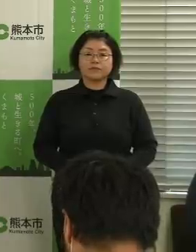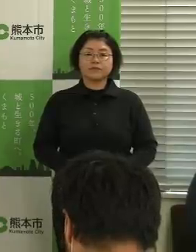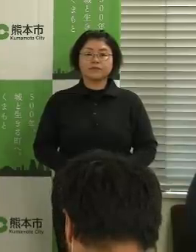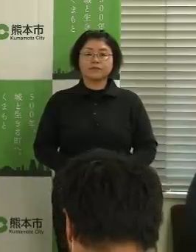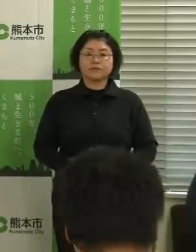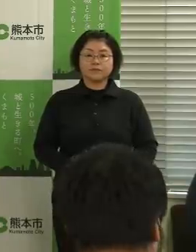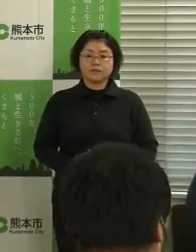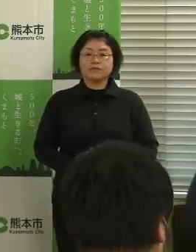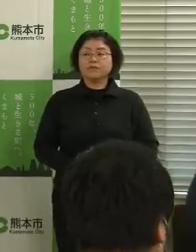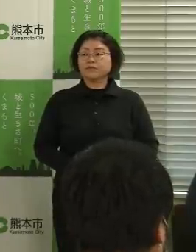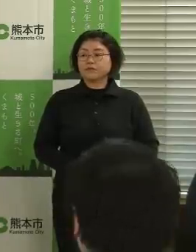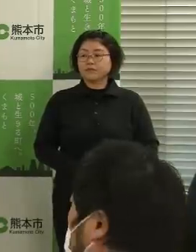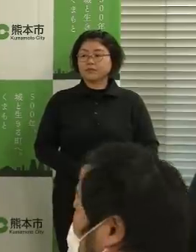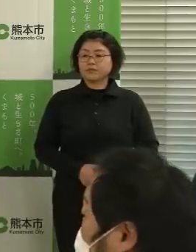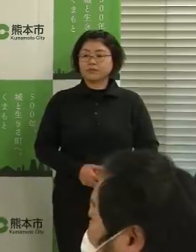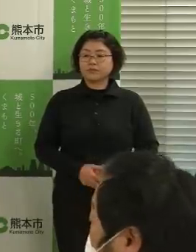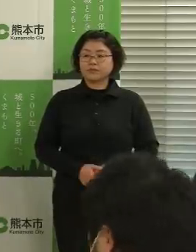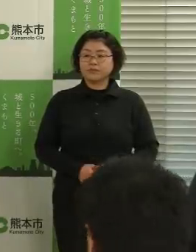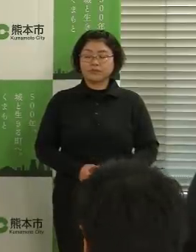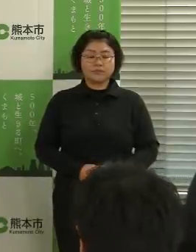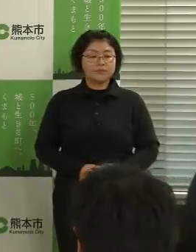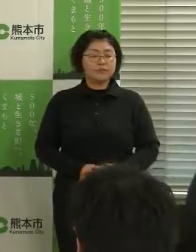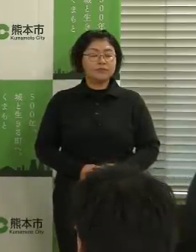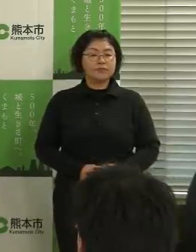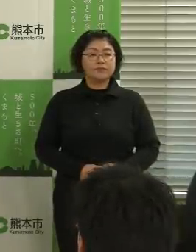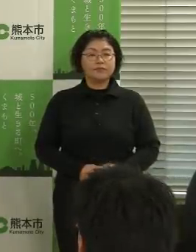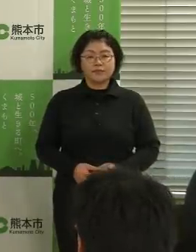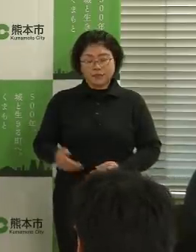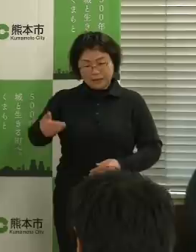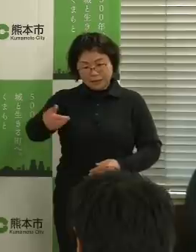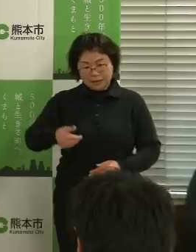はい、よろしいですかね。はい、あ、じゃあ